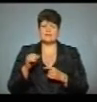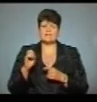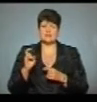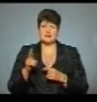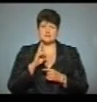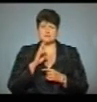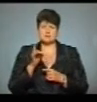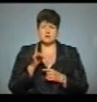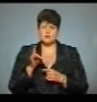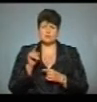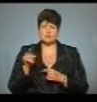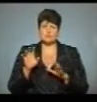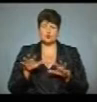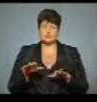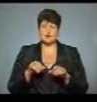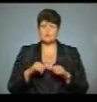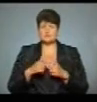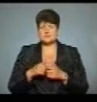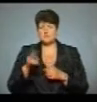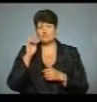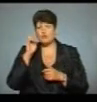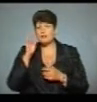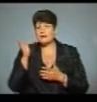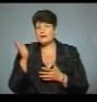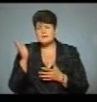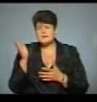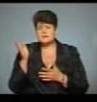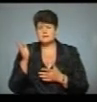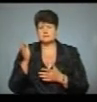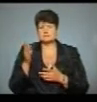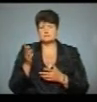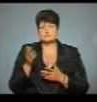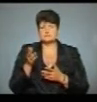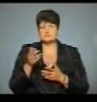голова комісії, де в туалеті нібито, на думку